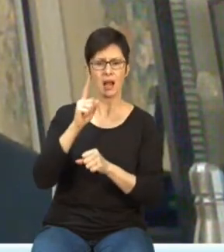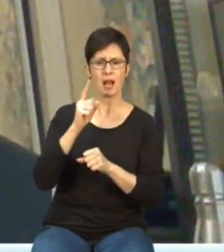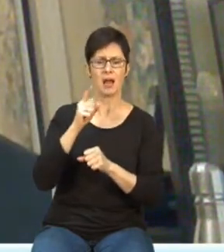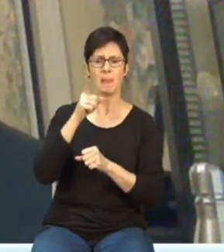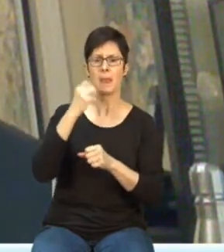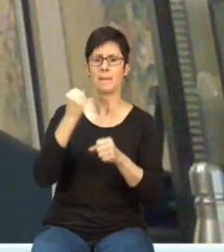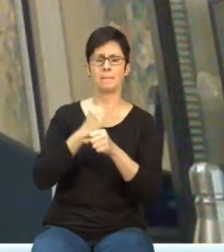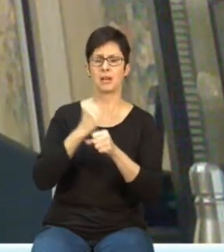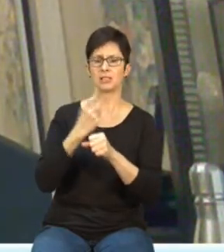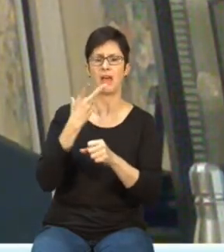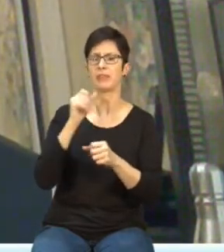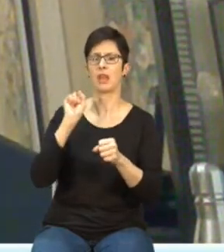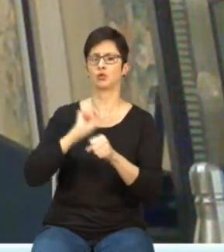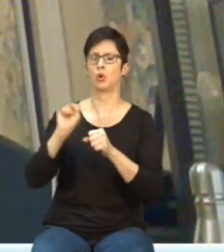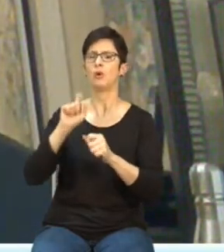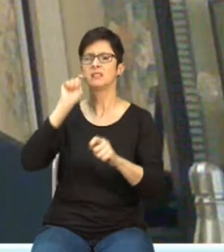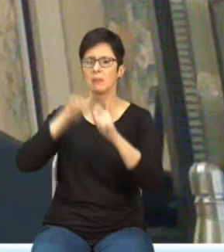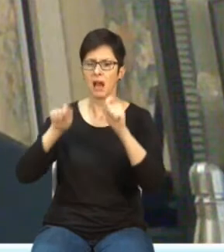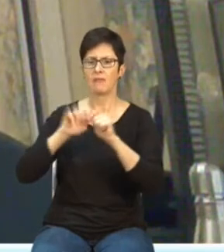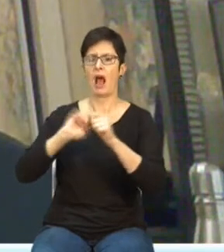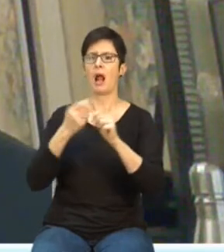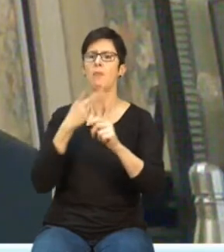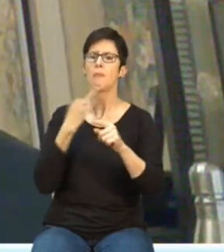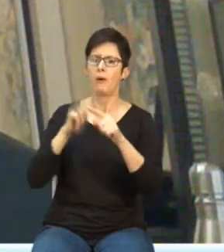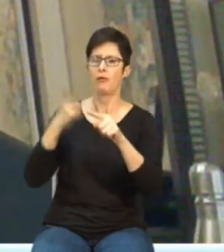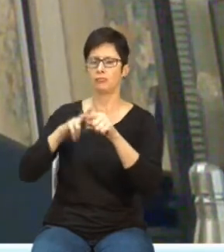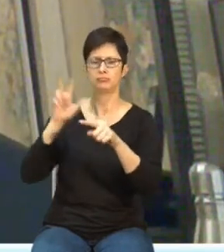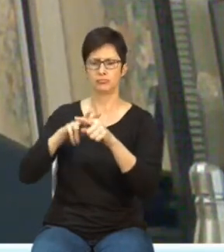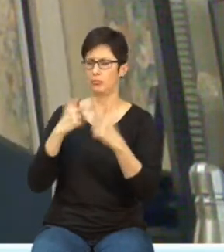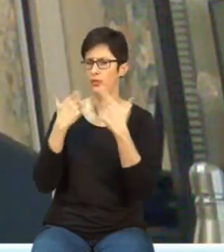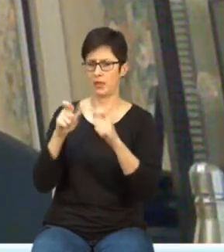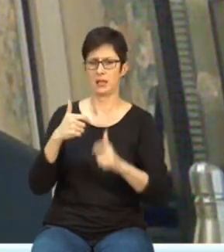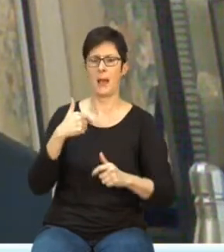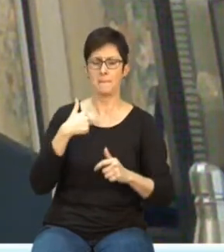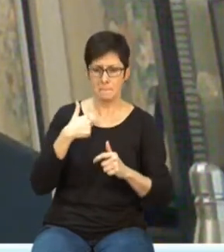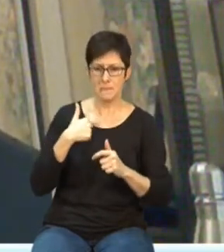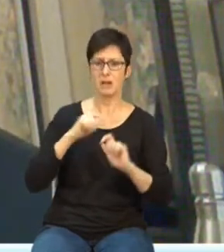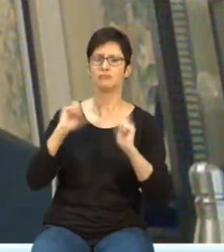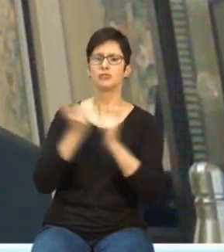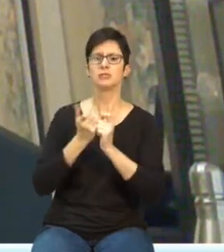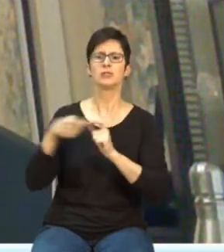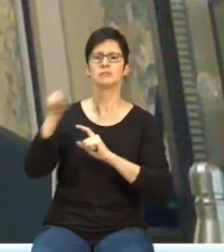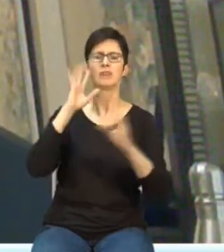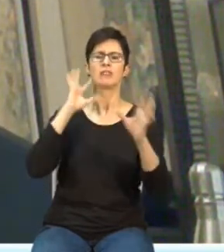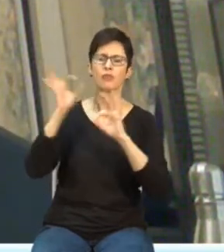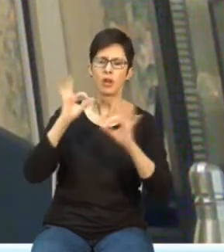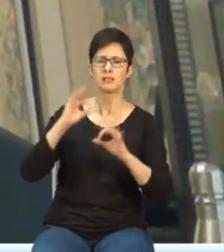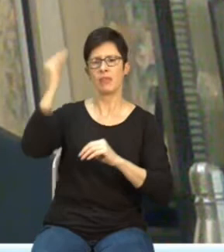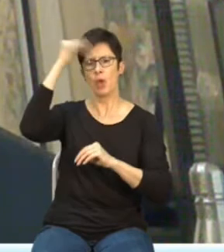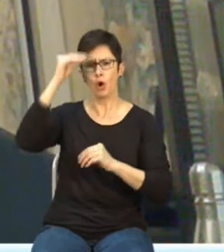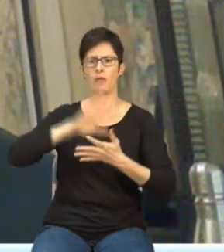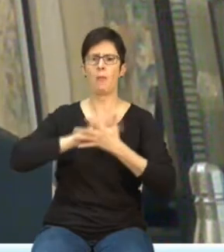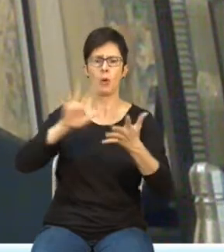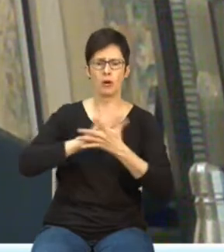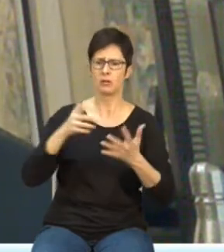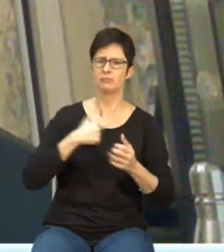które zostały już powielone czy sprawne sprawdzone my bierzemy pod uwagę wszystkie artykuły wszystkie doniesienia naukowe bierzemy pod uwagę różnego